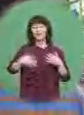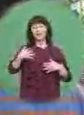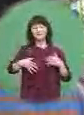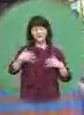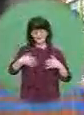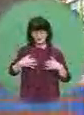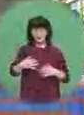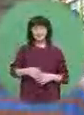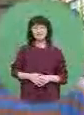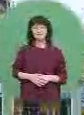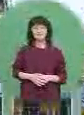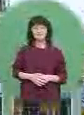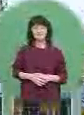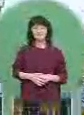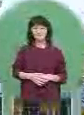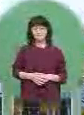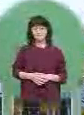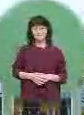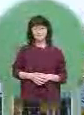楽しかったです